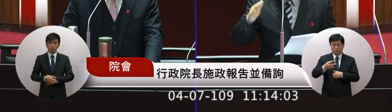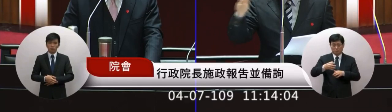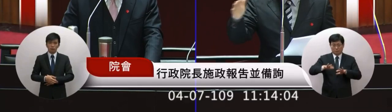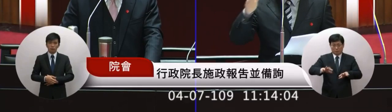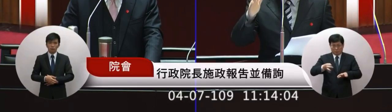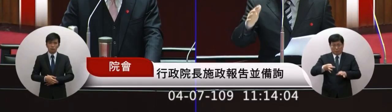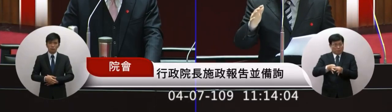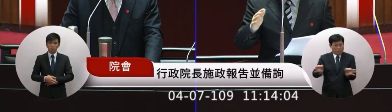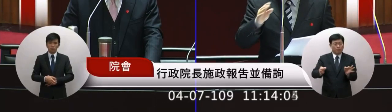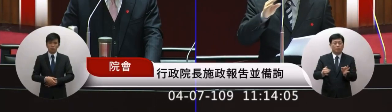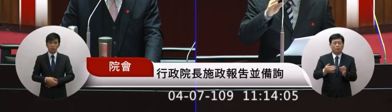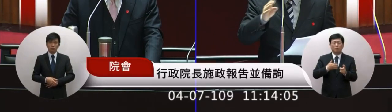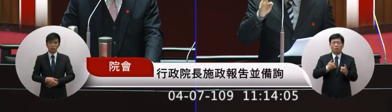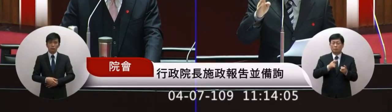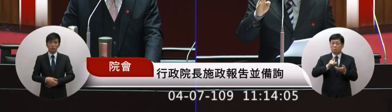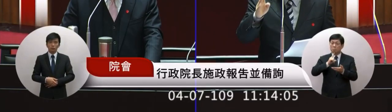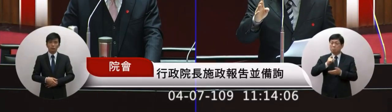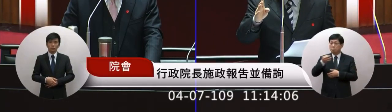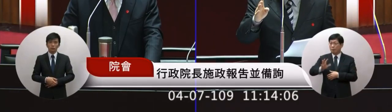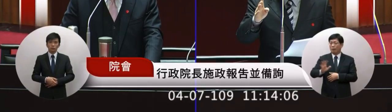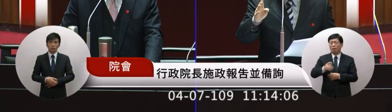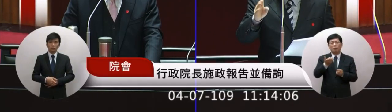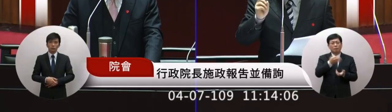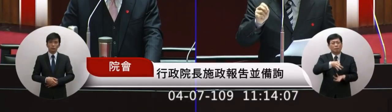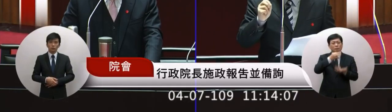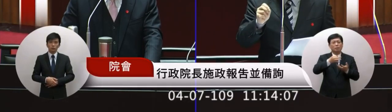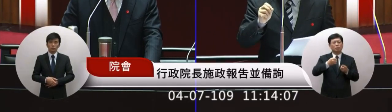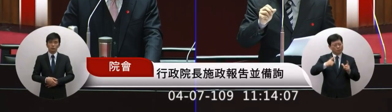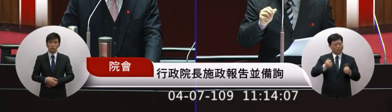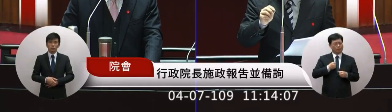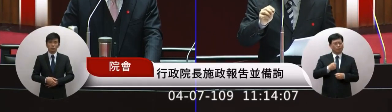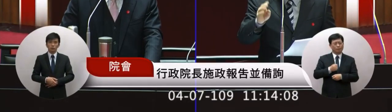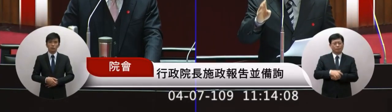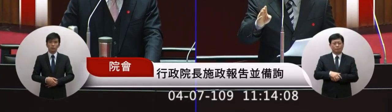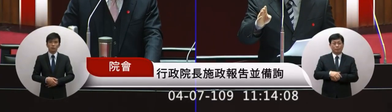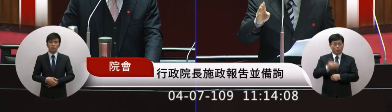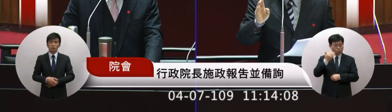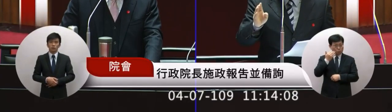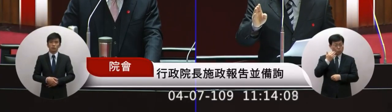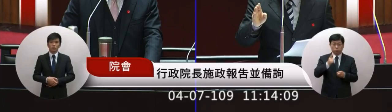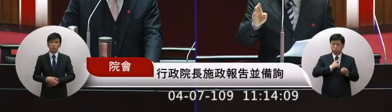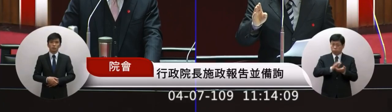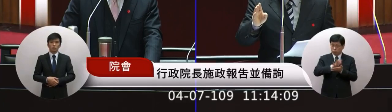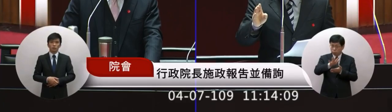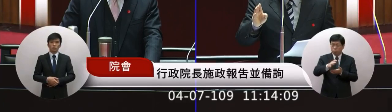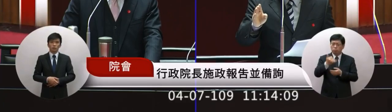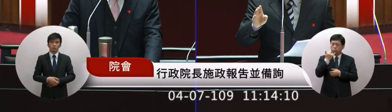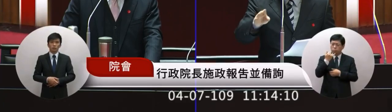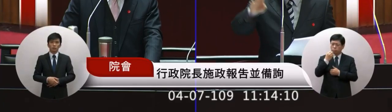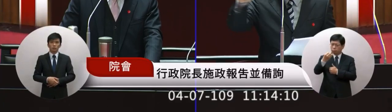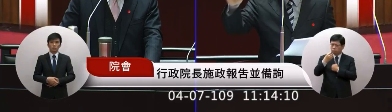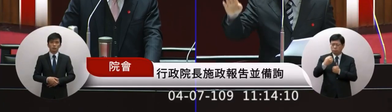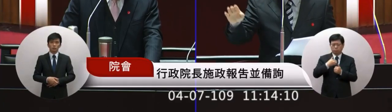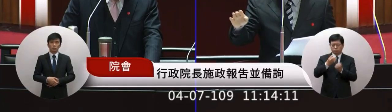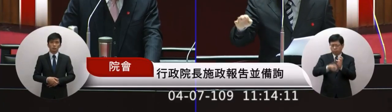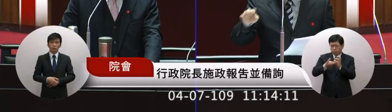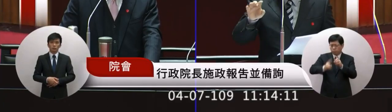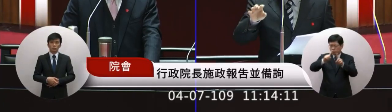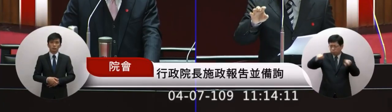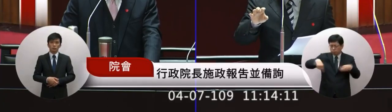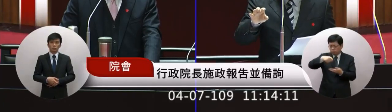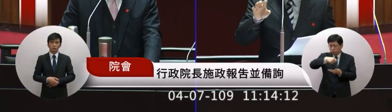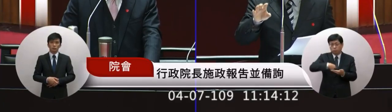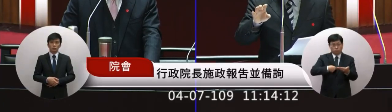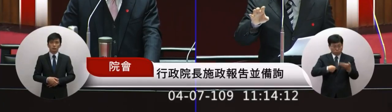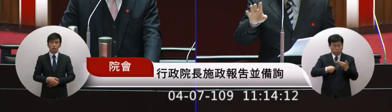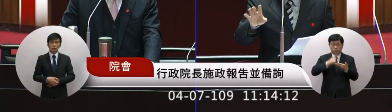般民众，排付之后发放民众的部分。您刚提那部分哈，我大概理解哈。那如果说您之后可以给我一个完整的书面资料，